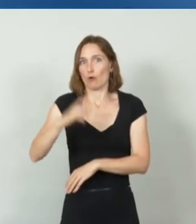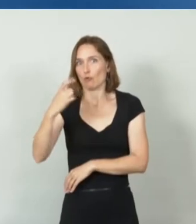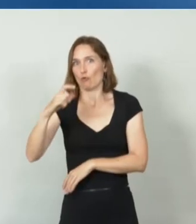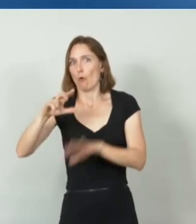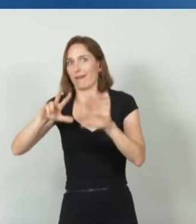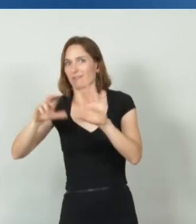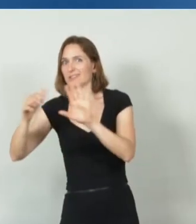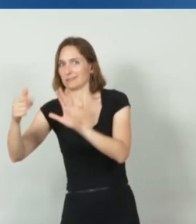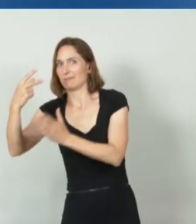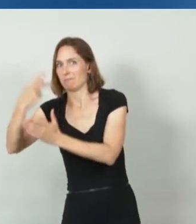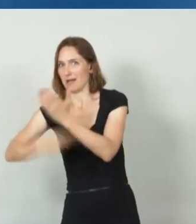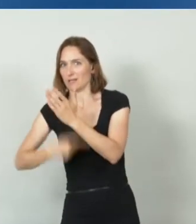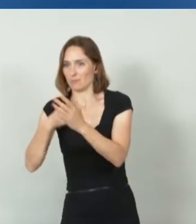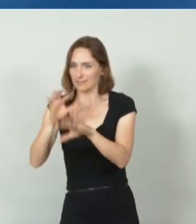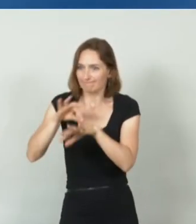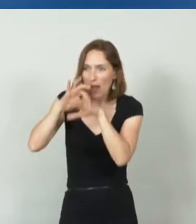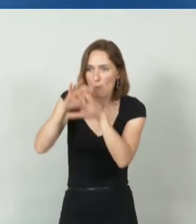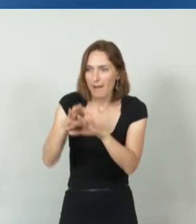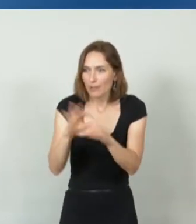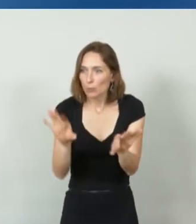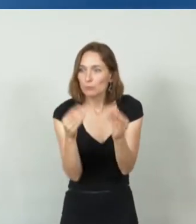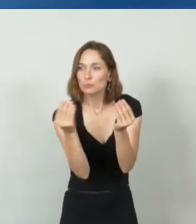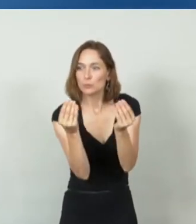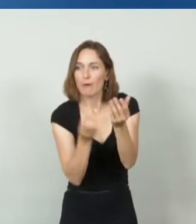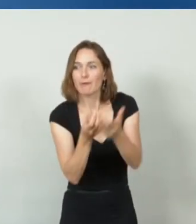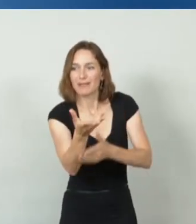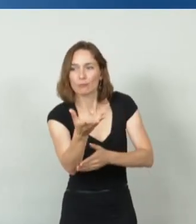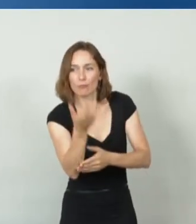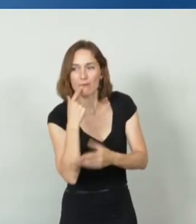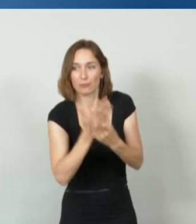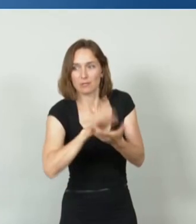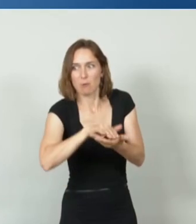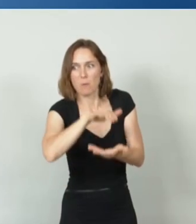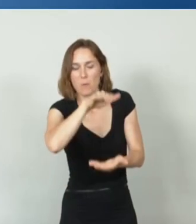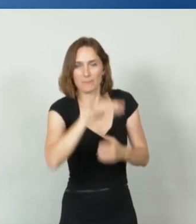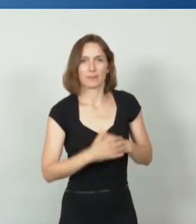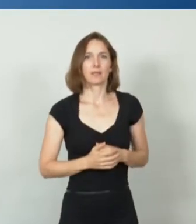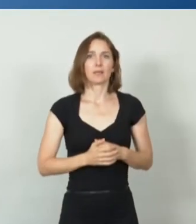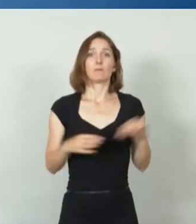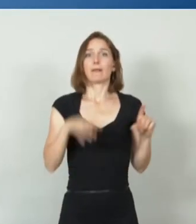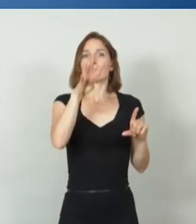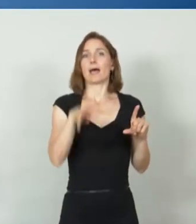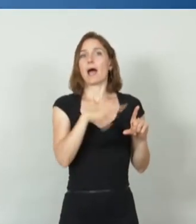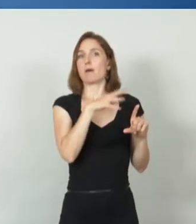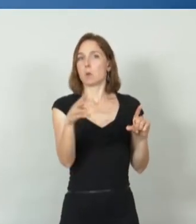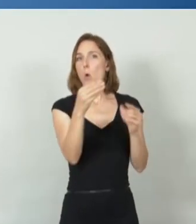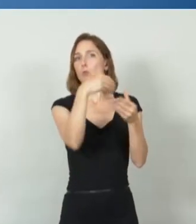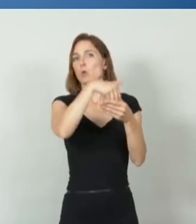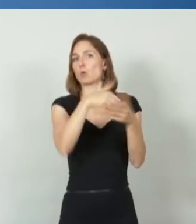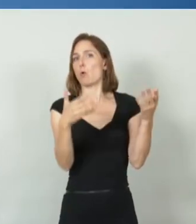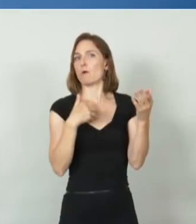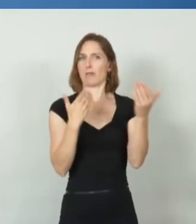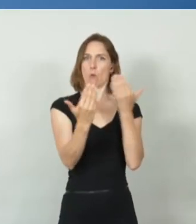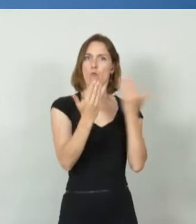cherche un peu des informations dans ces dossiers très volumineux ce tableau en fait compare des ratios qui sont